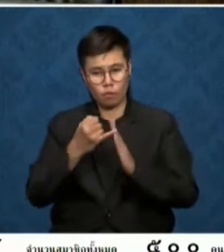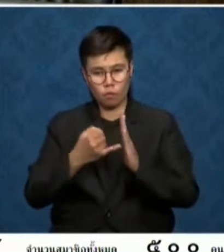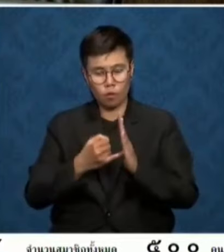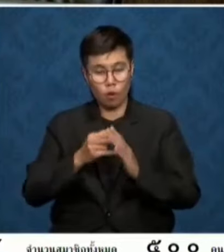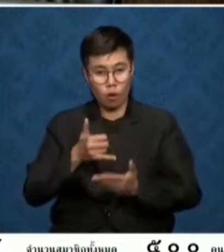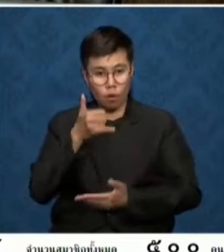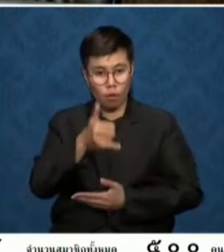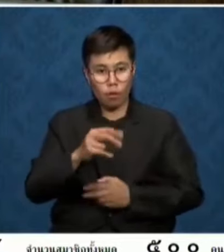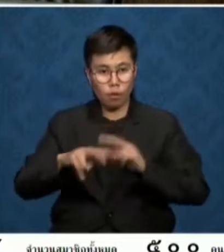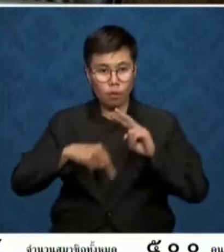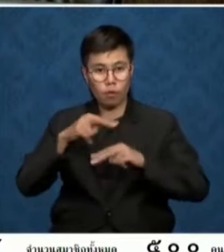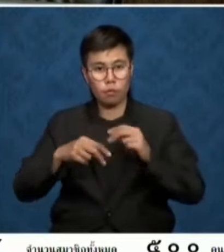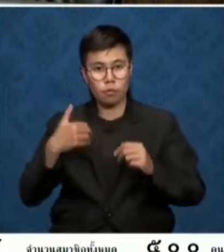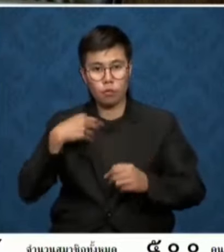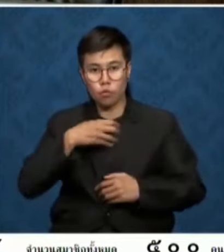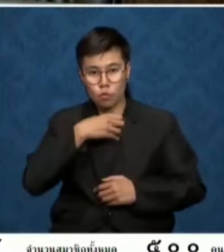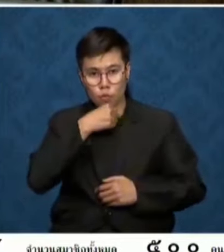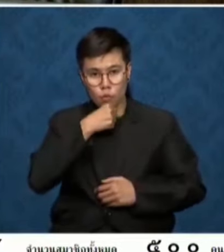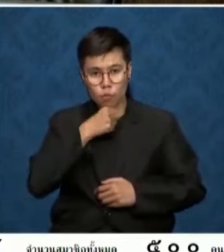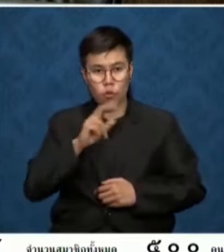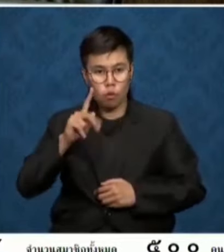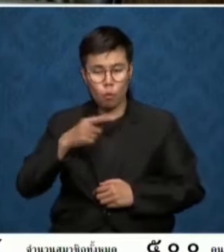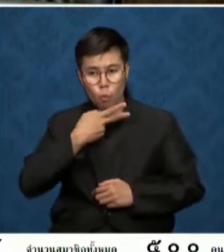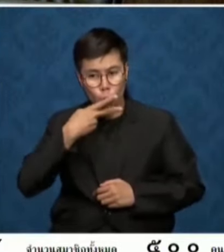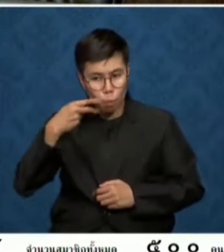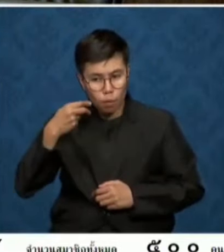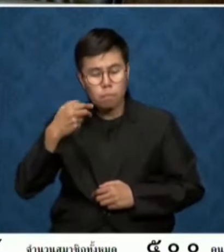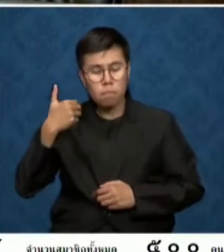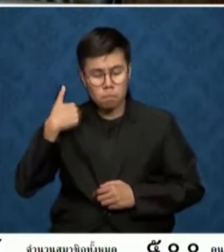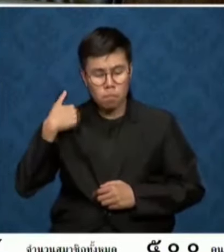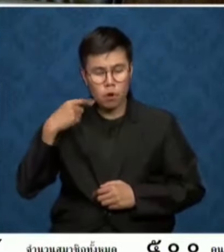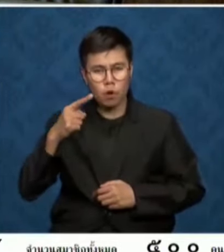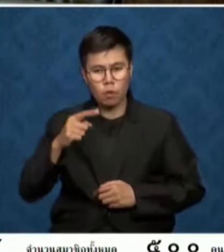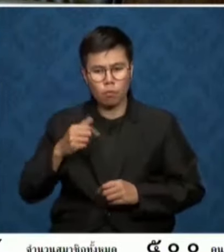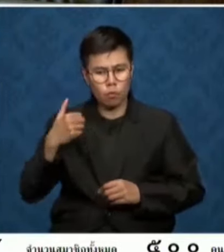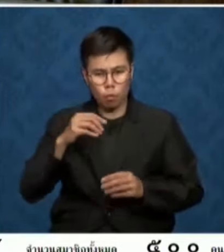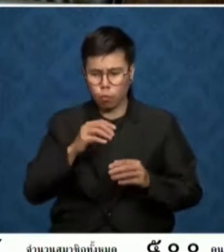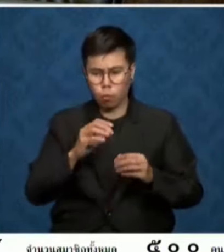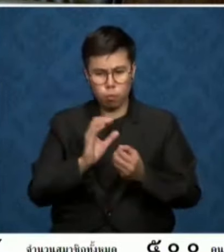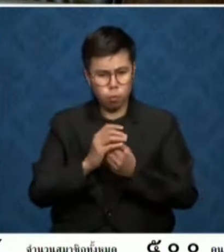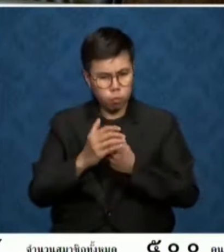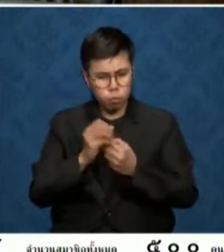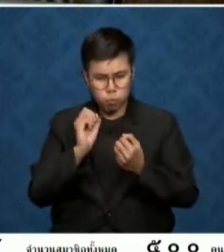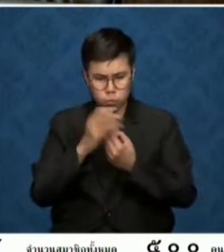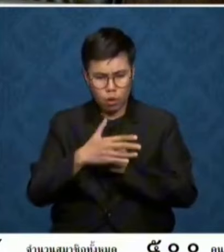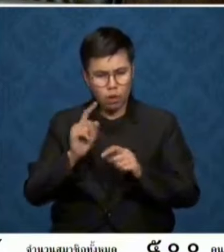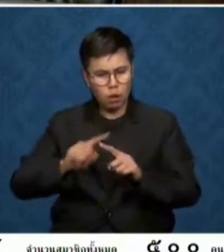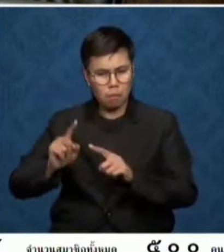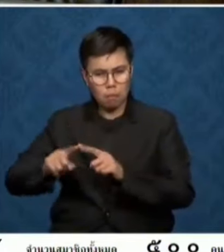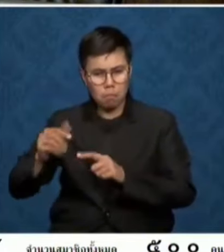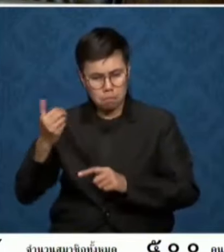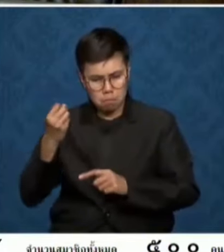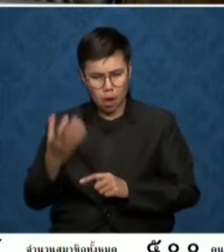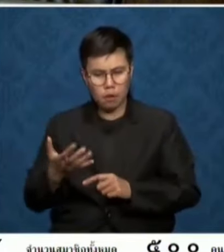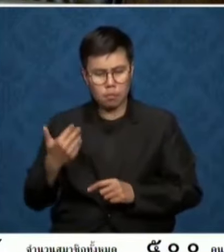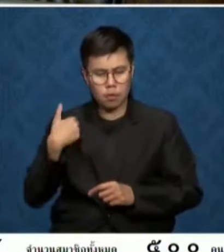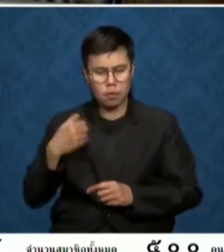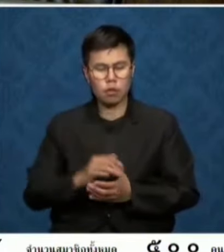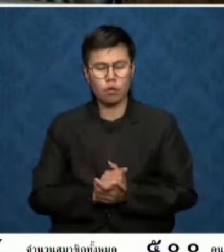านมากมายผมนึกกลับเรียนว่า 4,000 กว่าล้านของกระทรวงพาณิชย์ดูแลนั้นกรมหนึ่งคือกรมการภาย